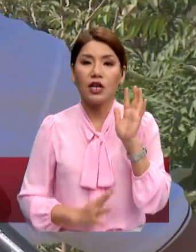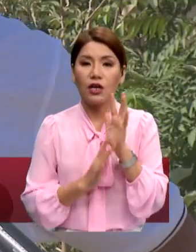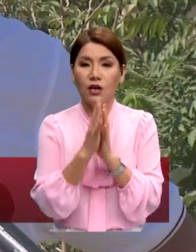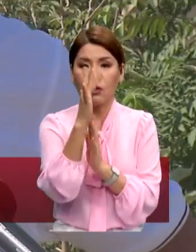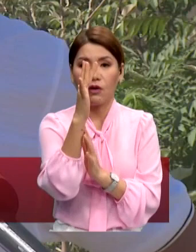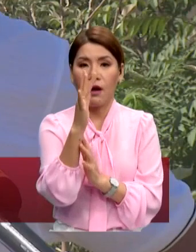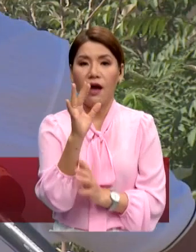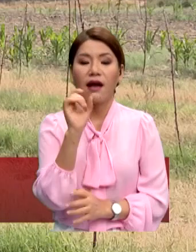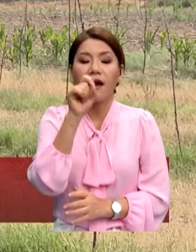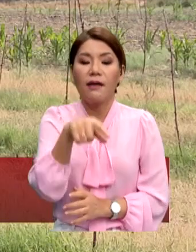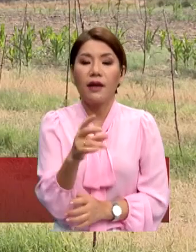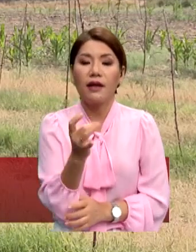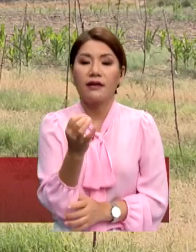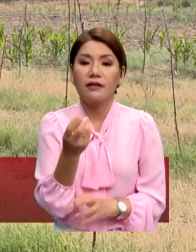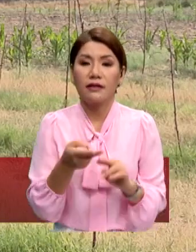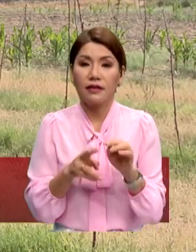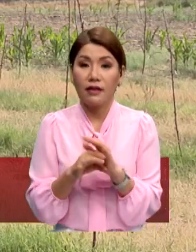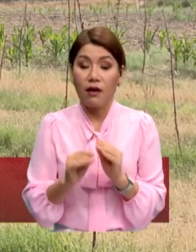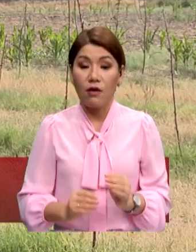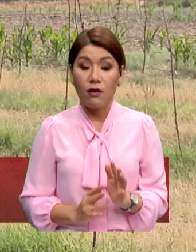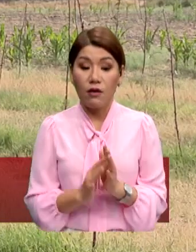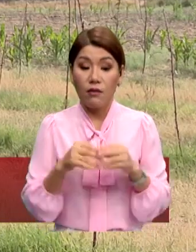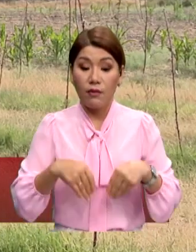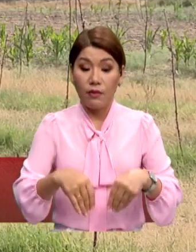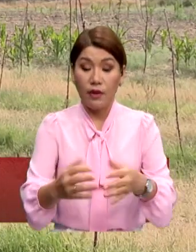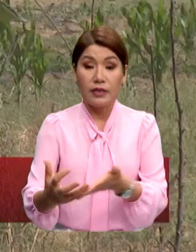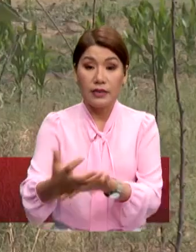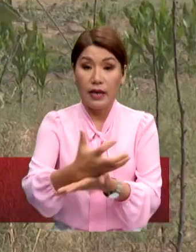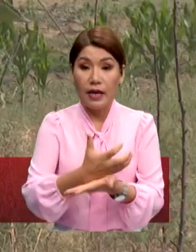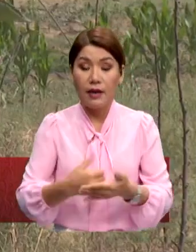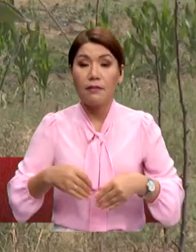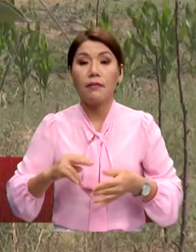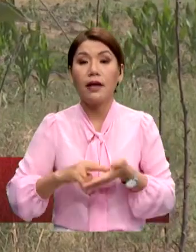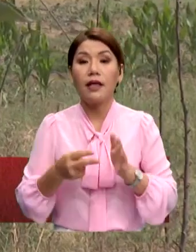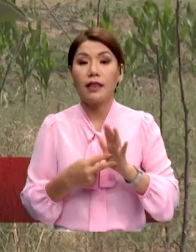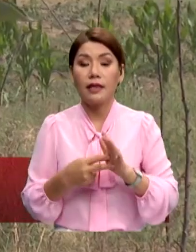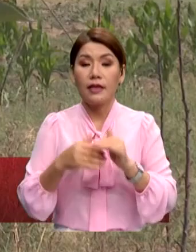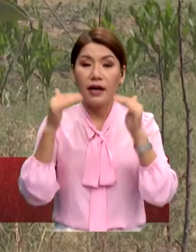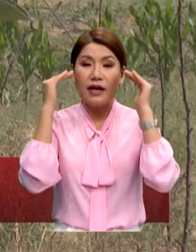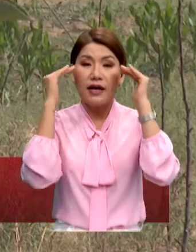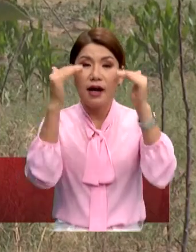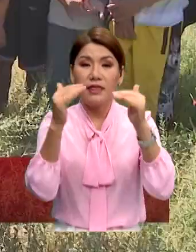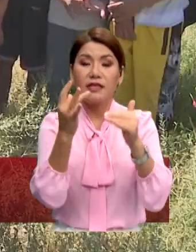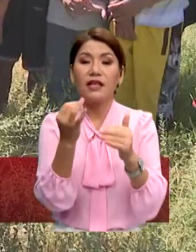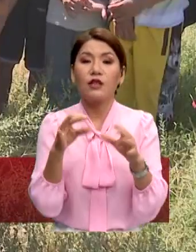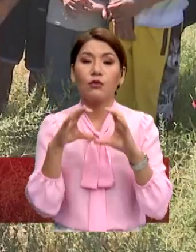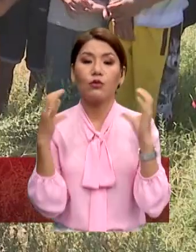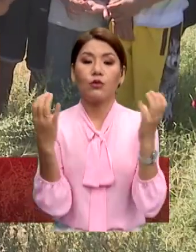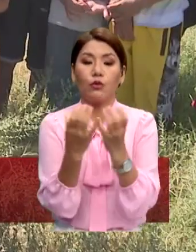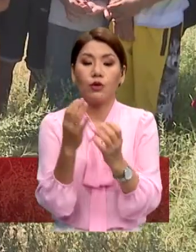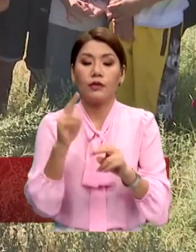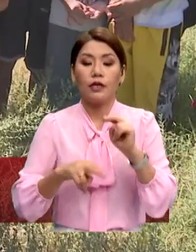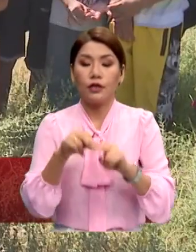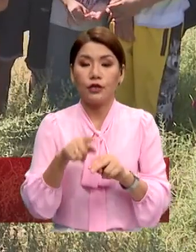это капельное орошение идет. Когда урожай кукурузы соберут, на этом месте планируют начать строить крытый стадион. Правда, вряд ли местную детвору